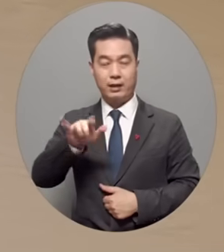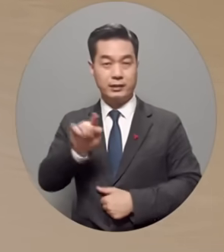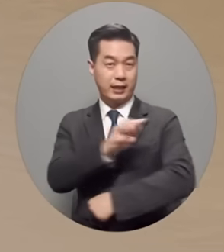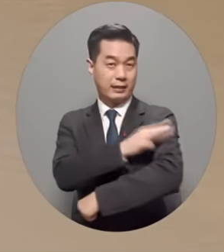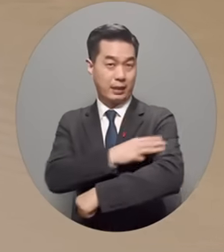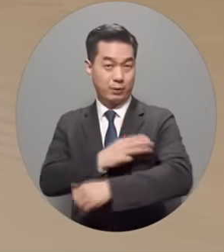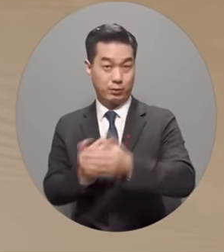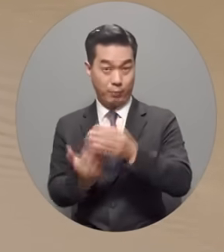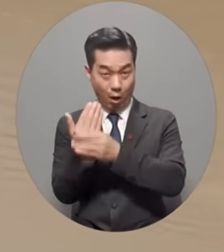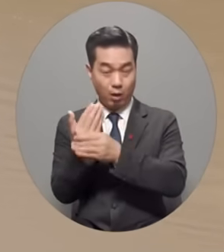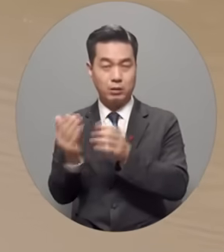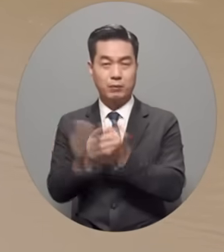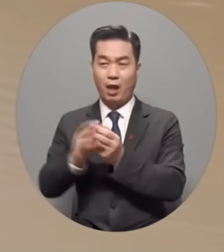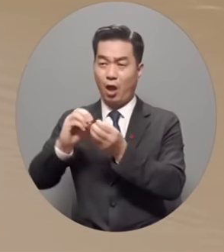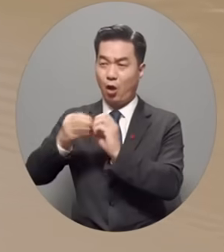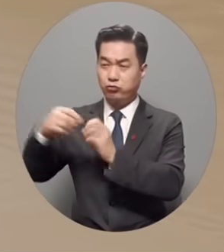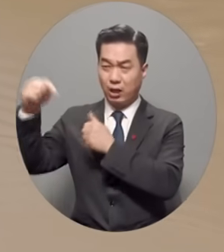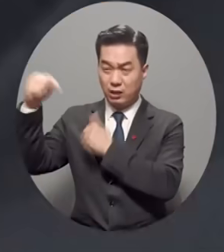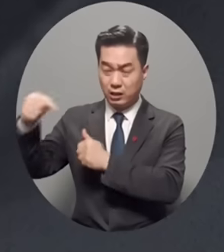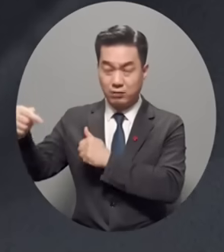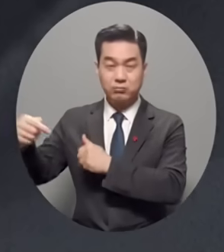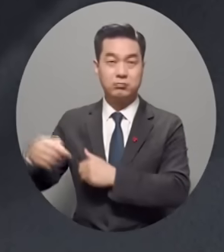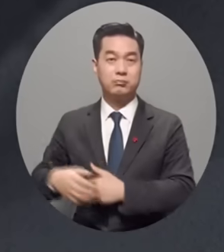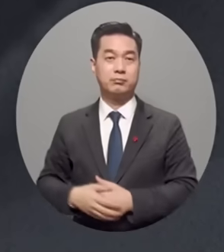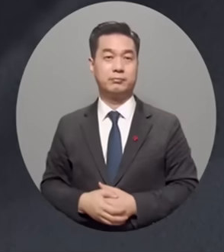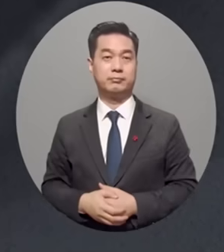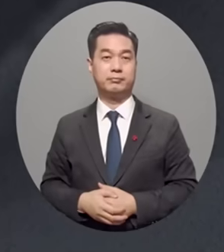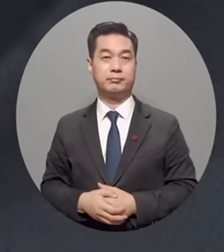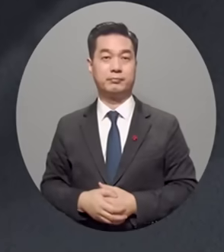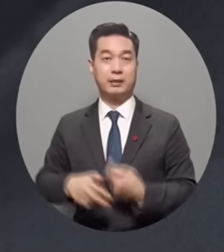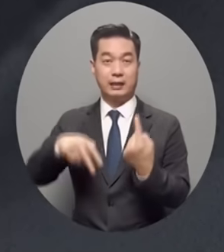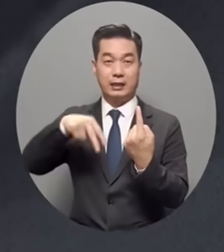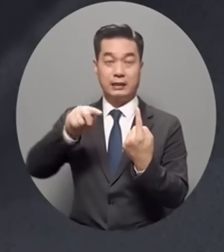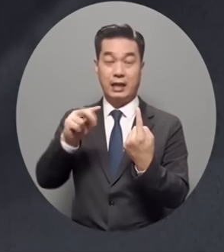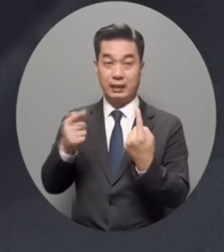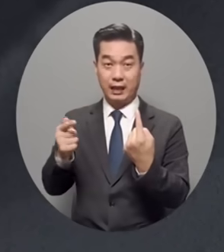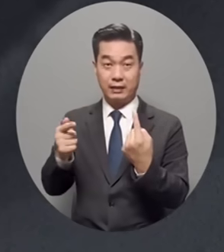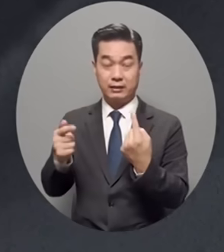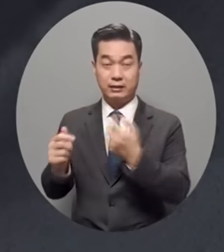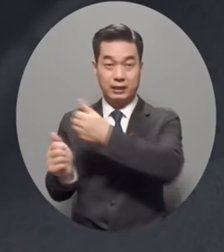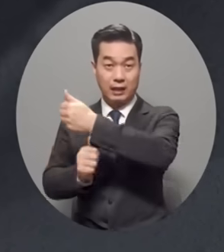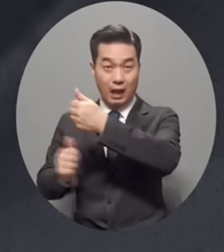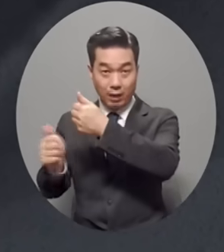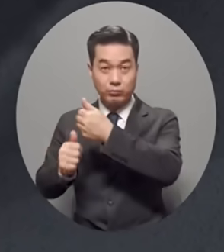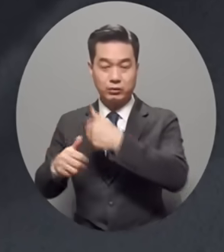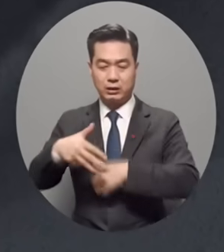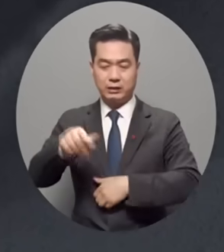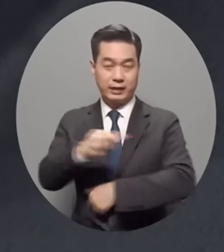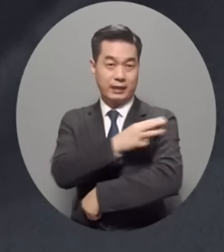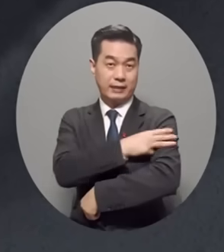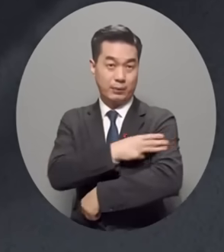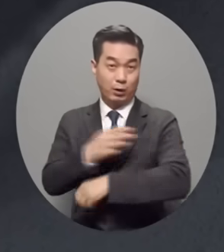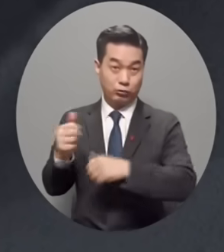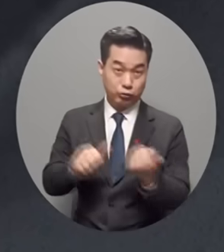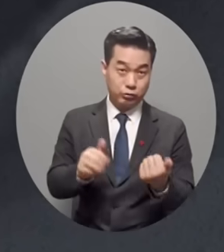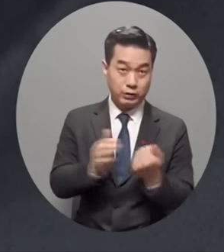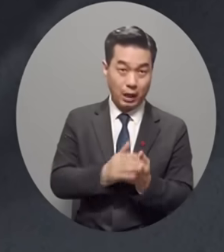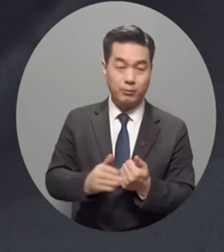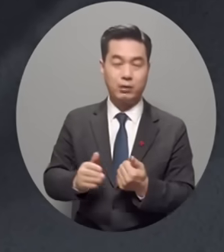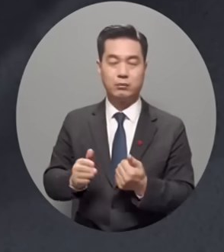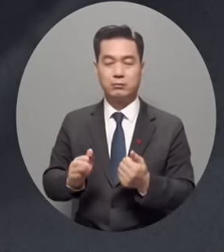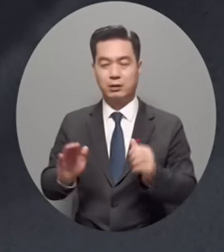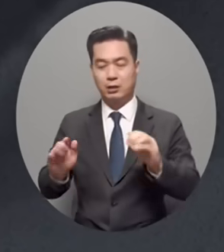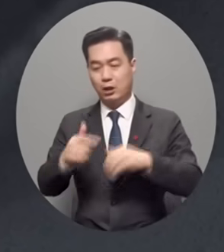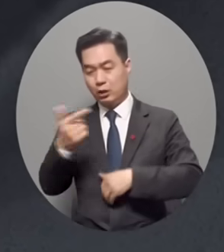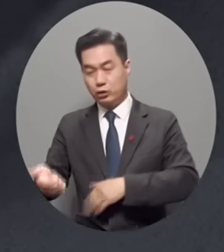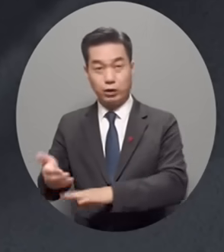터지자 엉뚱한 지침이 내려왔습니다. 1사단의 한 간부는 최상병 순직 사고 후 그날 저녁부터 작전 지침과